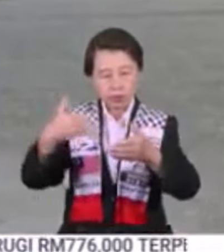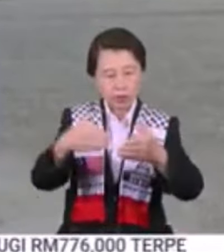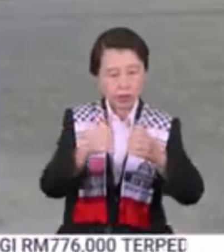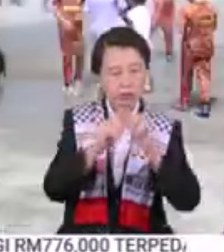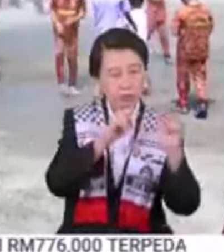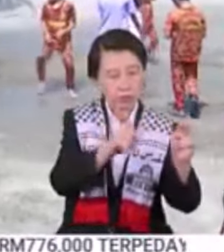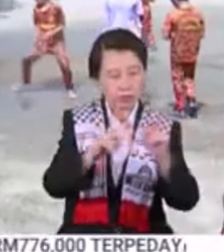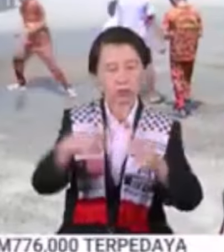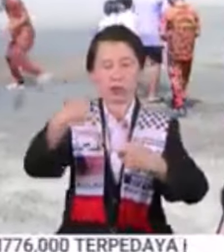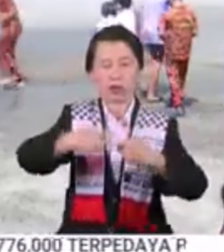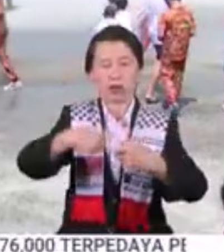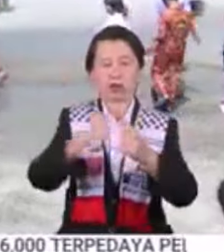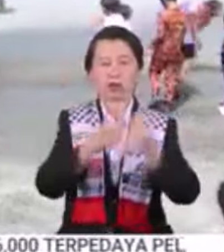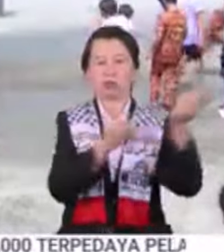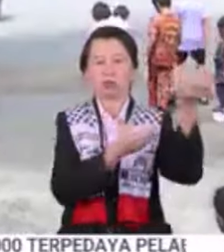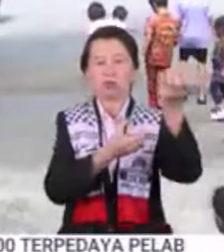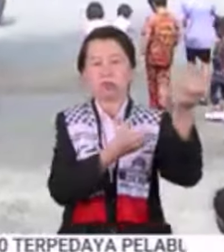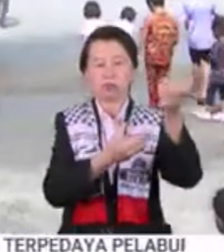bomba.